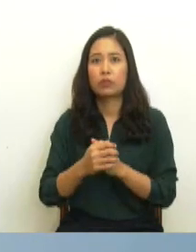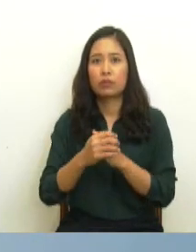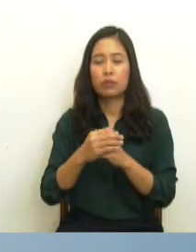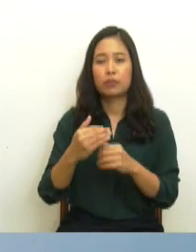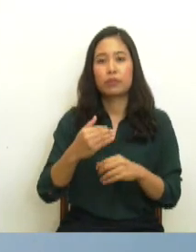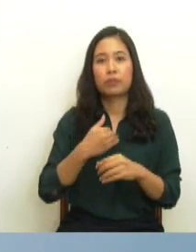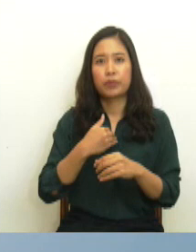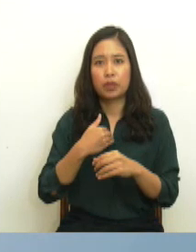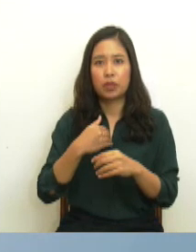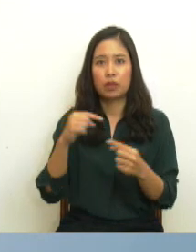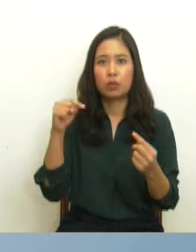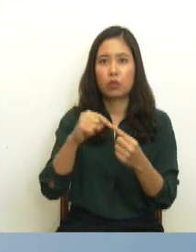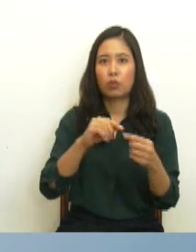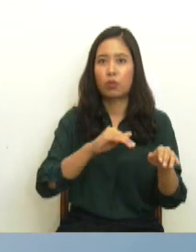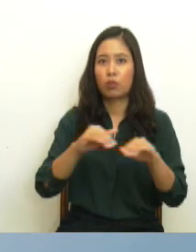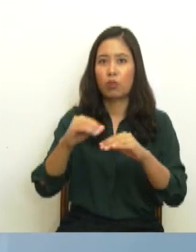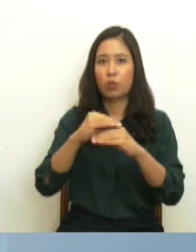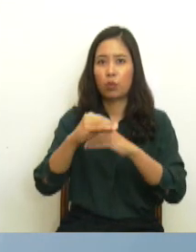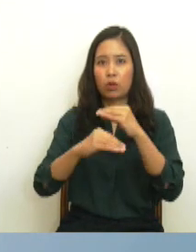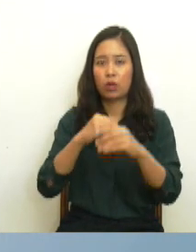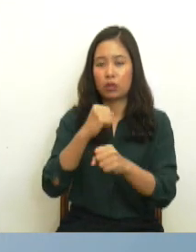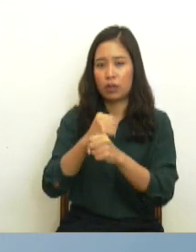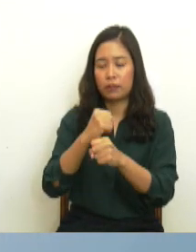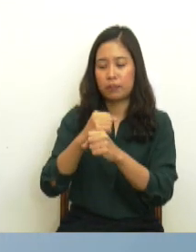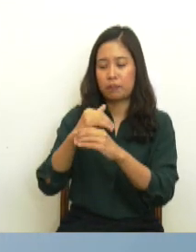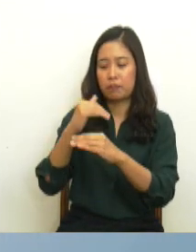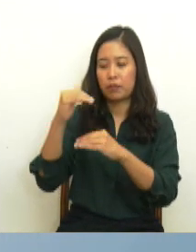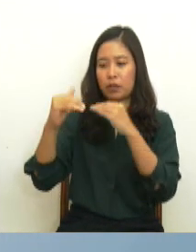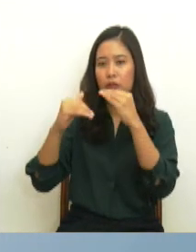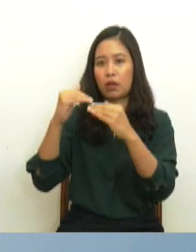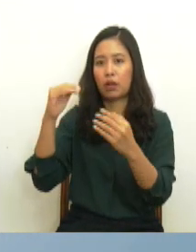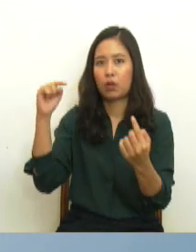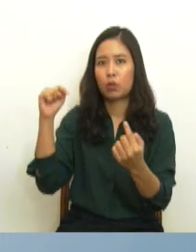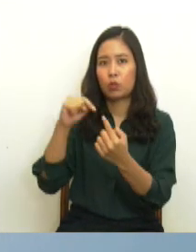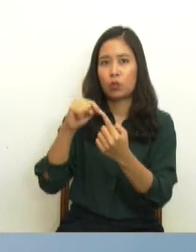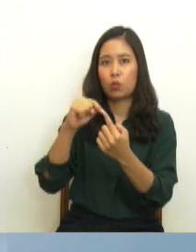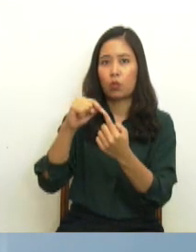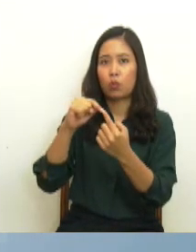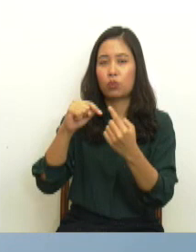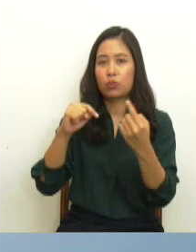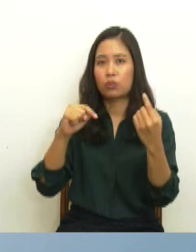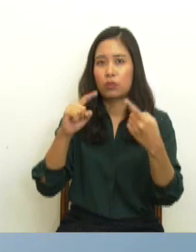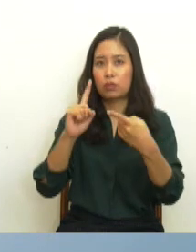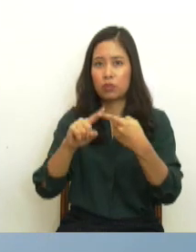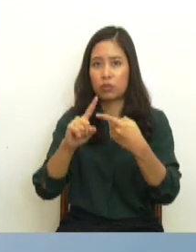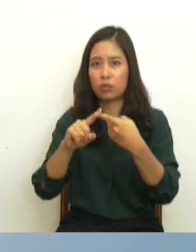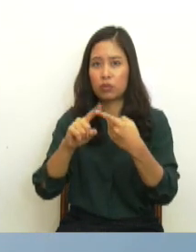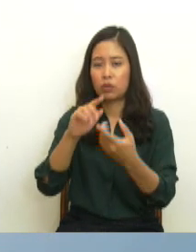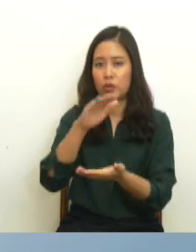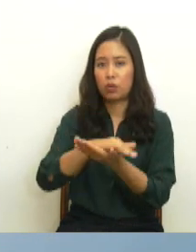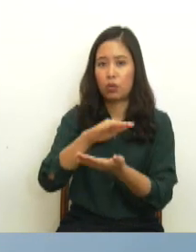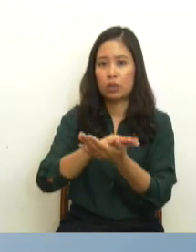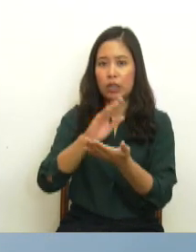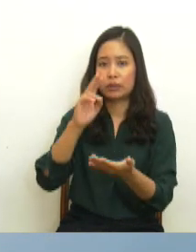ทำกรอบโครงการกิจกรรมที่ท่านจะพัฒนาภายใต้วงเงินก็คืออันที่ 1โรงเรียนที่เป็น stand alone